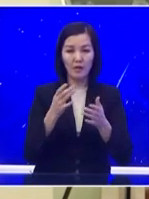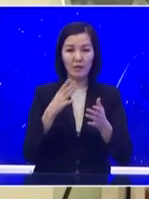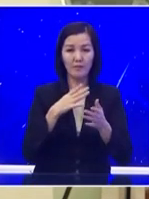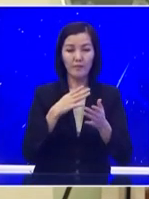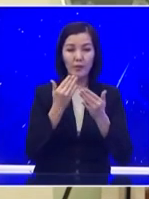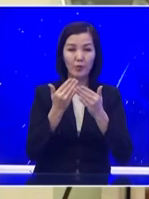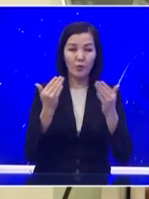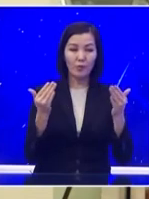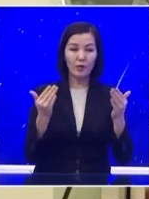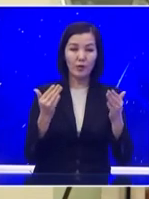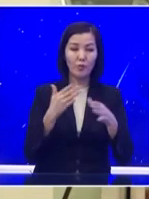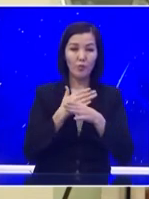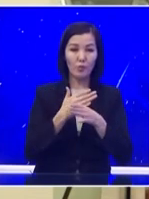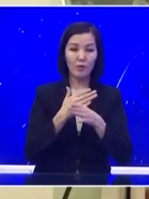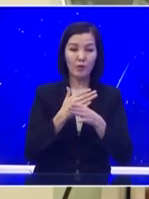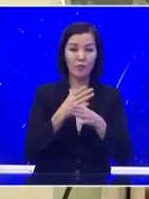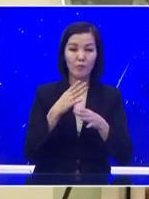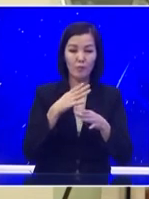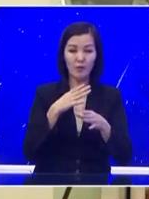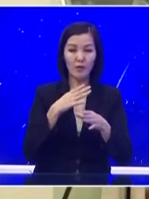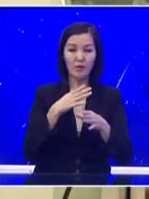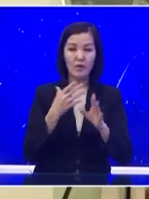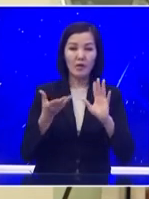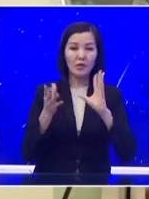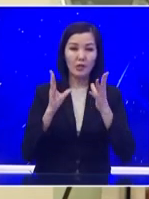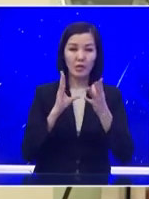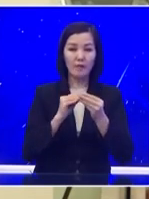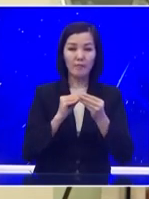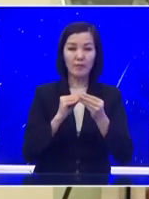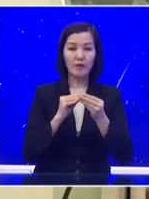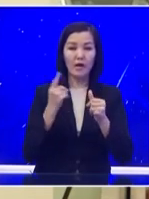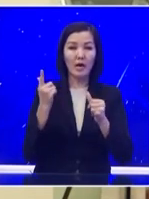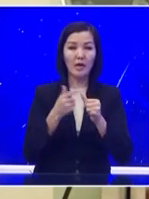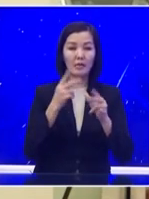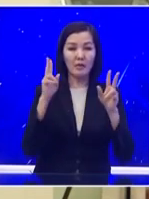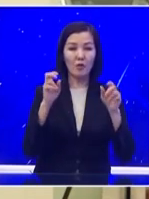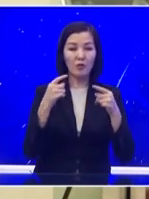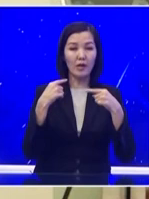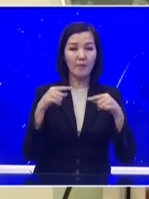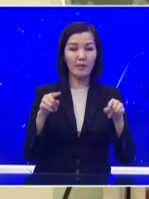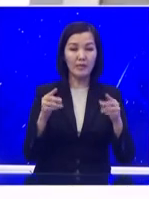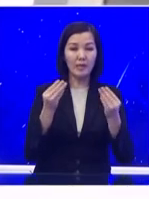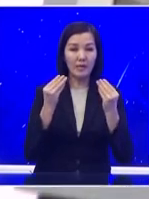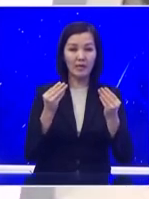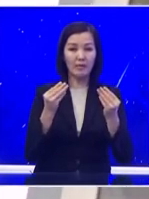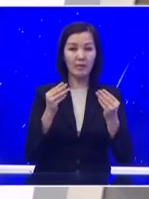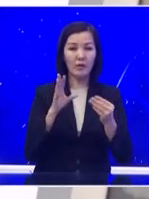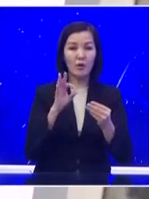көрме арқылы. Көрменің жалпы атауы да керемет,